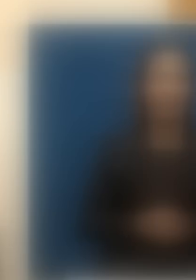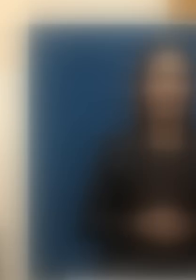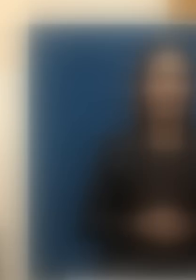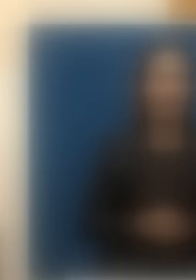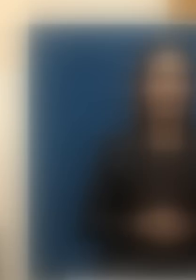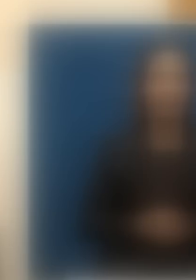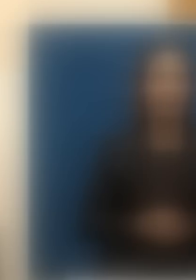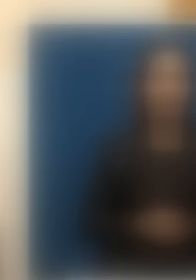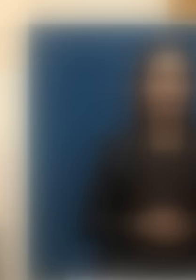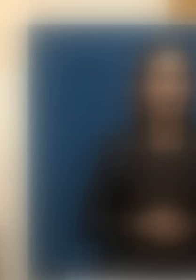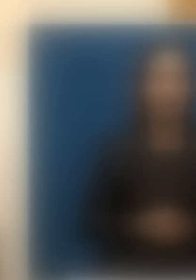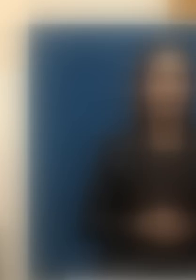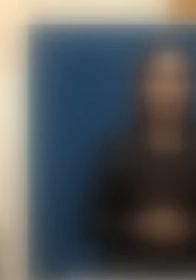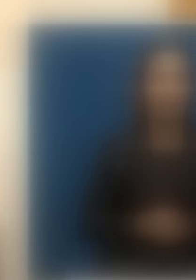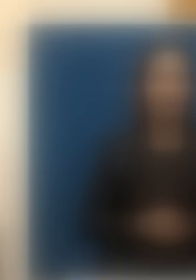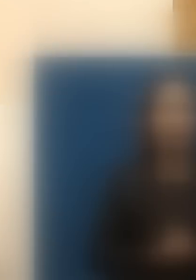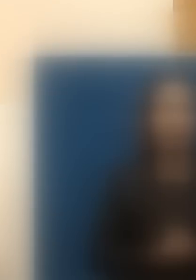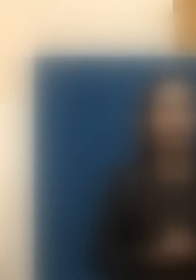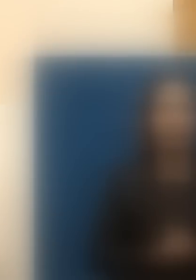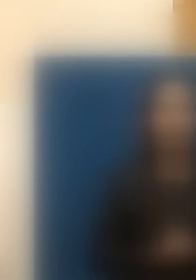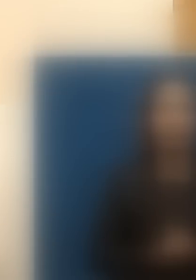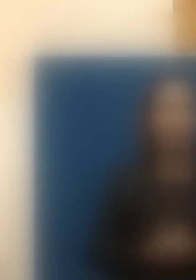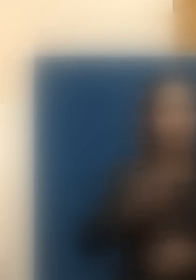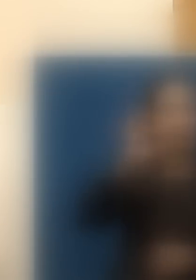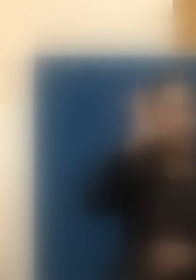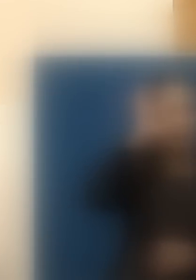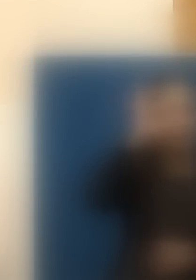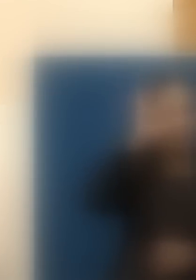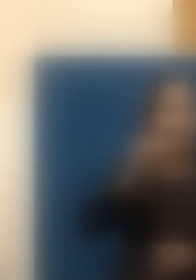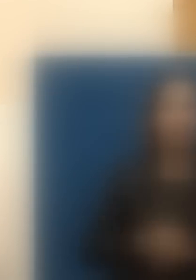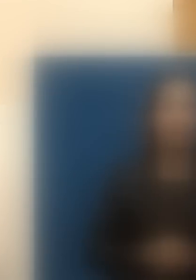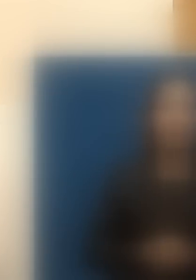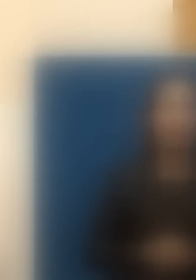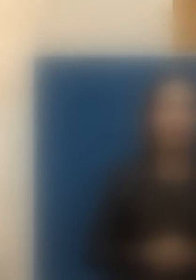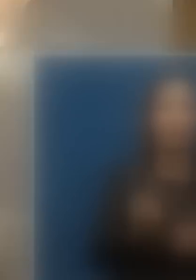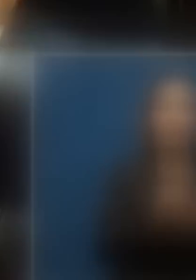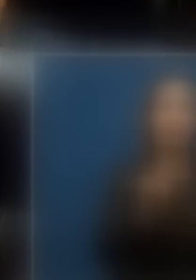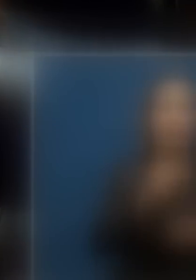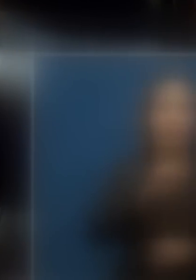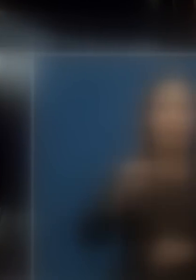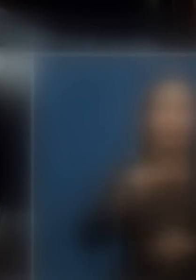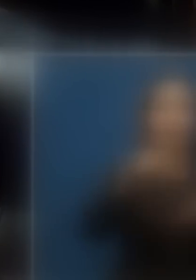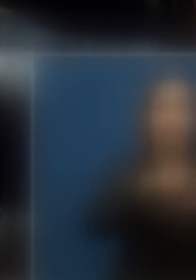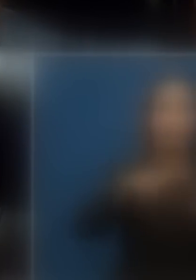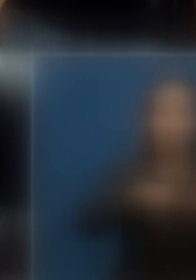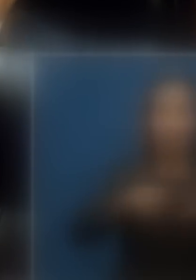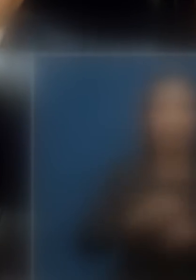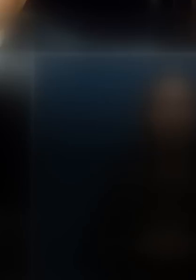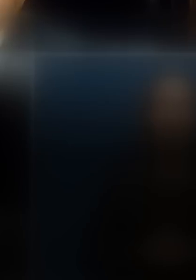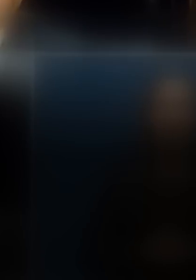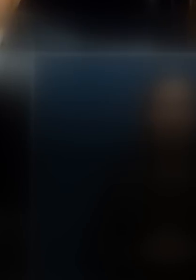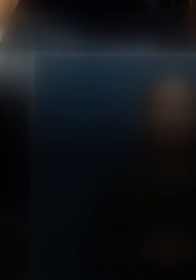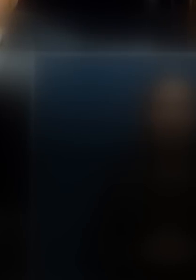ด้วยความเคารพแล้วผมก็โอเคนะท่านนั่งนะครับ ท่านประธานที่เคารพครับผมวิโรจน์ลักขณาธิสรผู้แทนราษฎรแบบบัญชีรายชื่อพรรคก้าวไกลในฐานะสมาชิกรัฐสภ